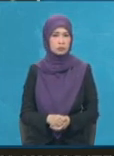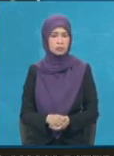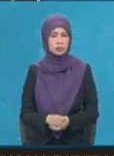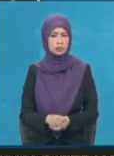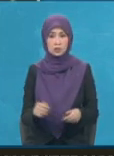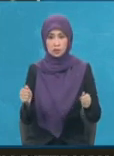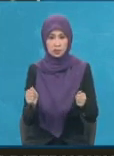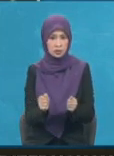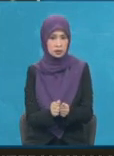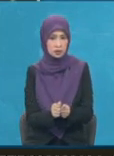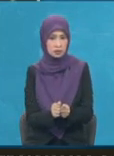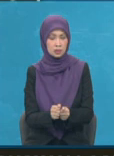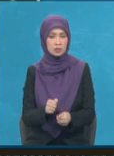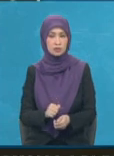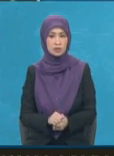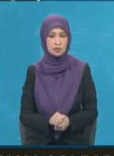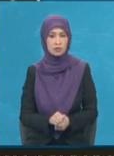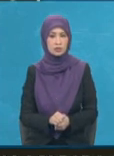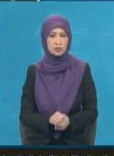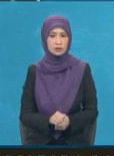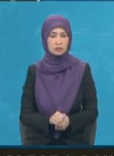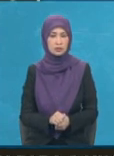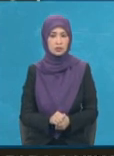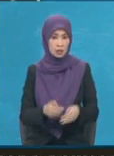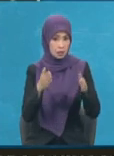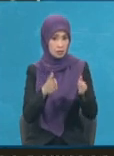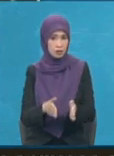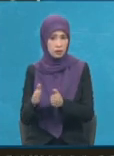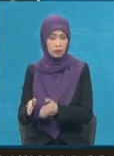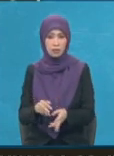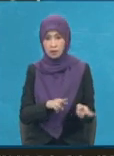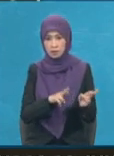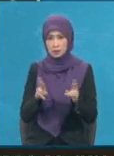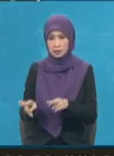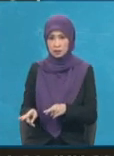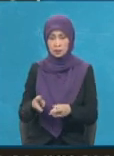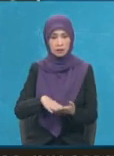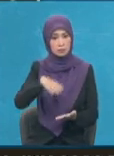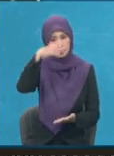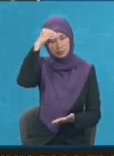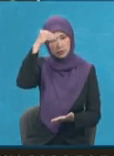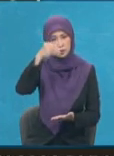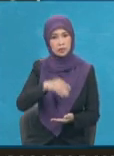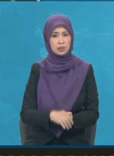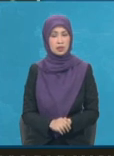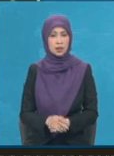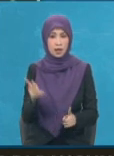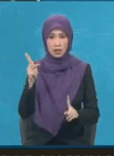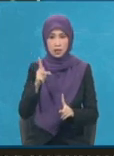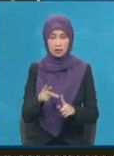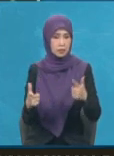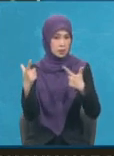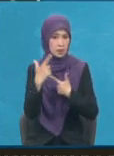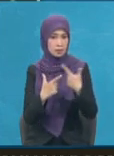serta usaha domestik untuk memberkas penduduk melalui penyediaan pendidikan berkualiti akses kepada latihan kemahiran